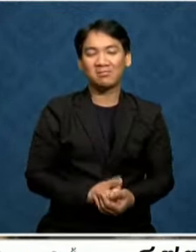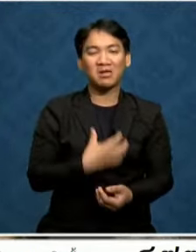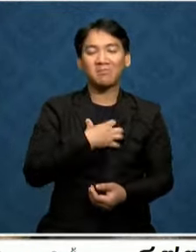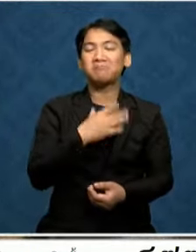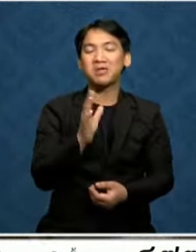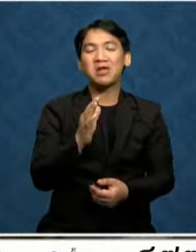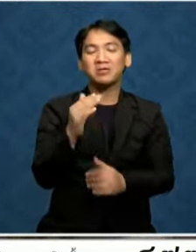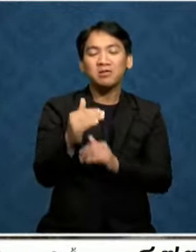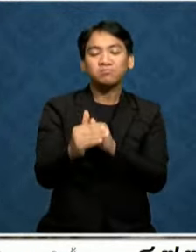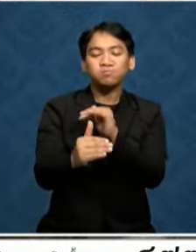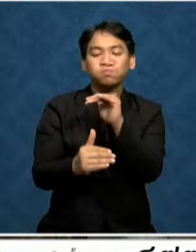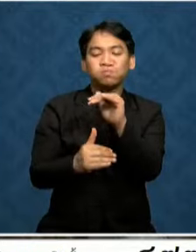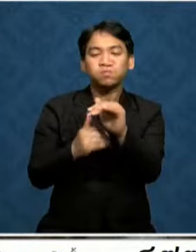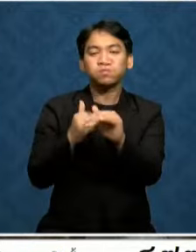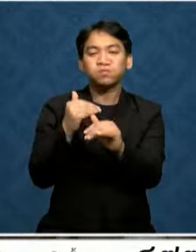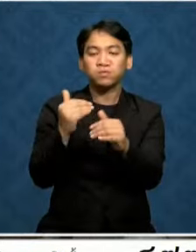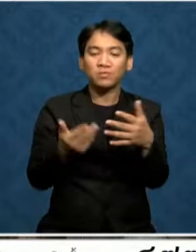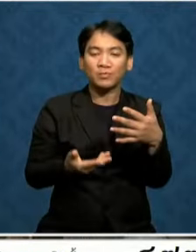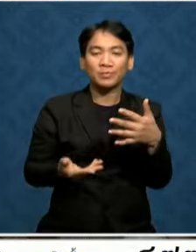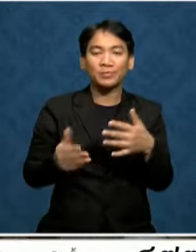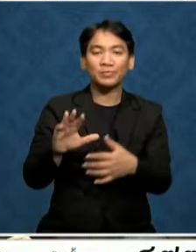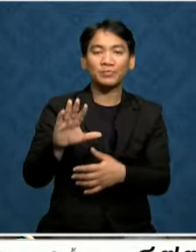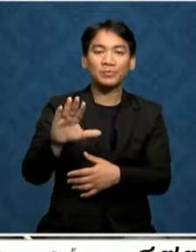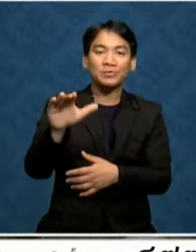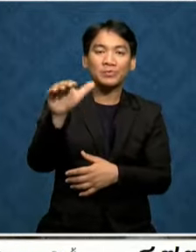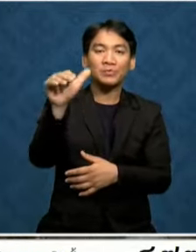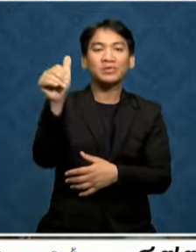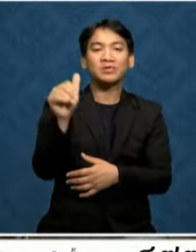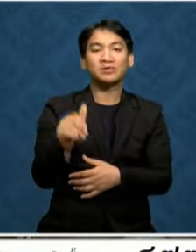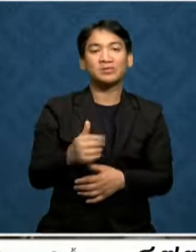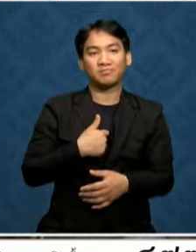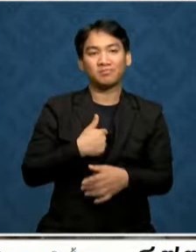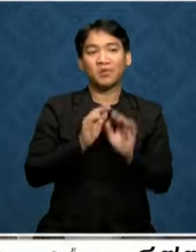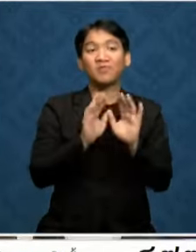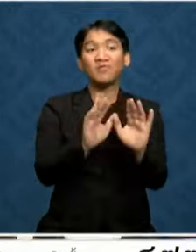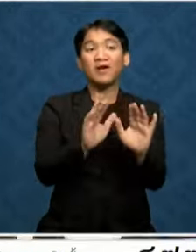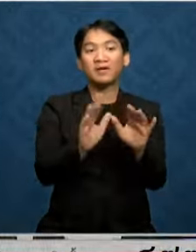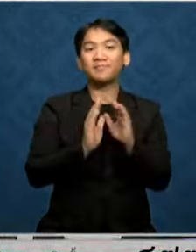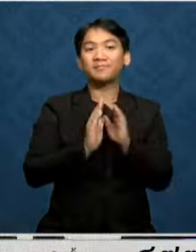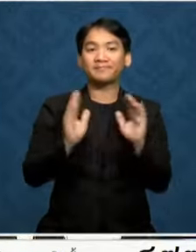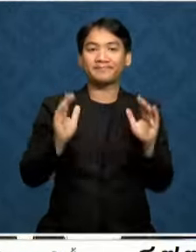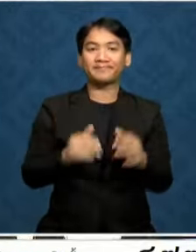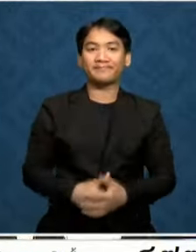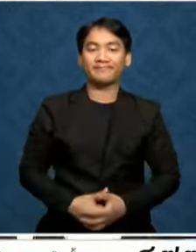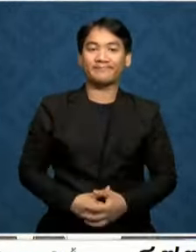ขึ้นนะครับก็เลยฝากร่างนี้ไว้ด้วยครับท่านประธานครับขอบคุณครับ ครับขอบคุณครับ